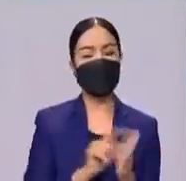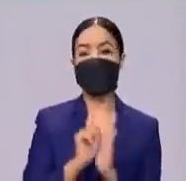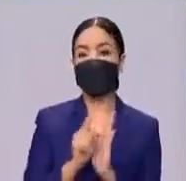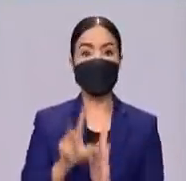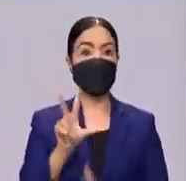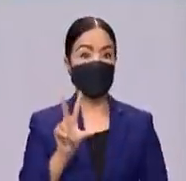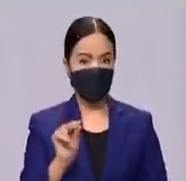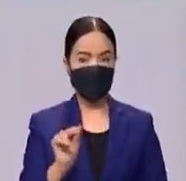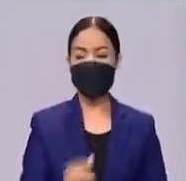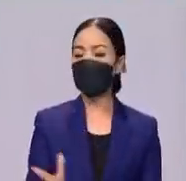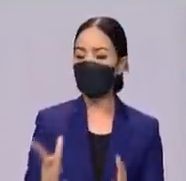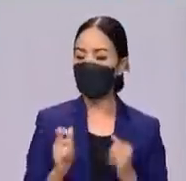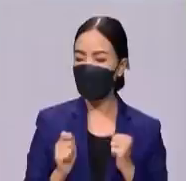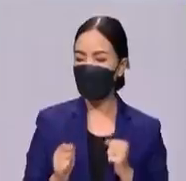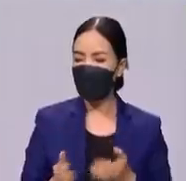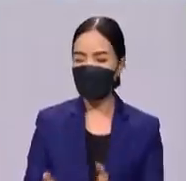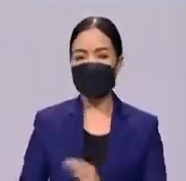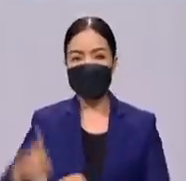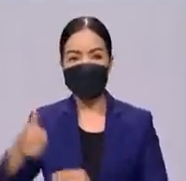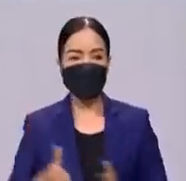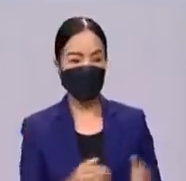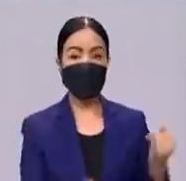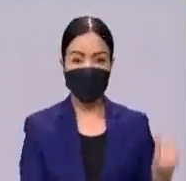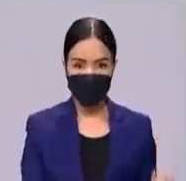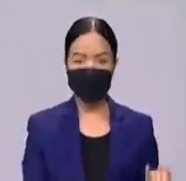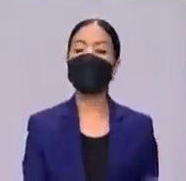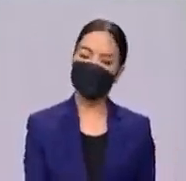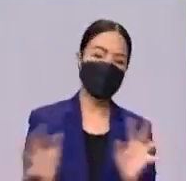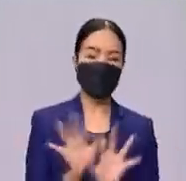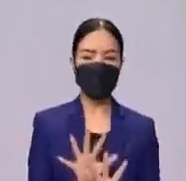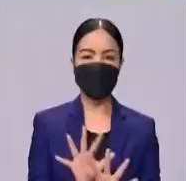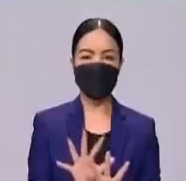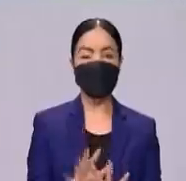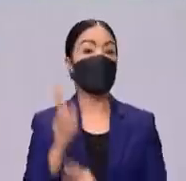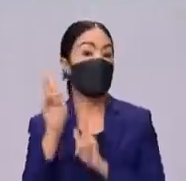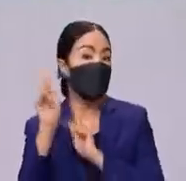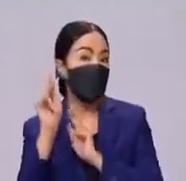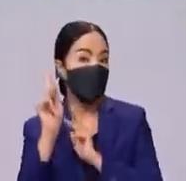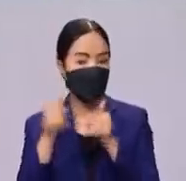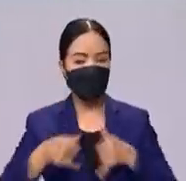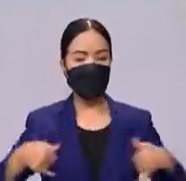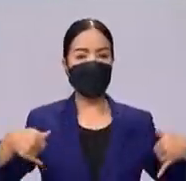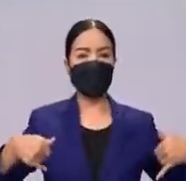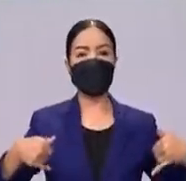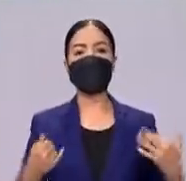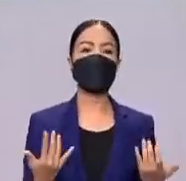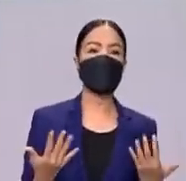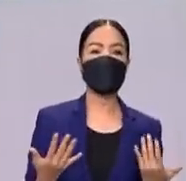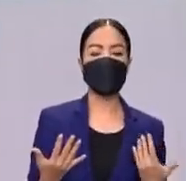ะโดยอนุญาตให้เฉพาะโจทก์จำเลยแล้วก็ทีมทนายเข้าไปในห้องพิจารณาคดีเท่านั้นส่วนสื่อมวลชนนี่ต้องรออยู่ด้านนอกนะ